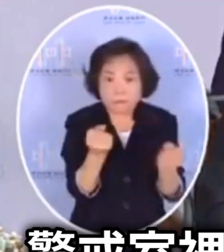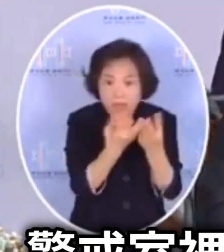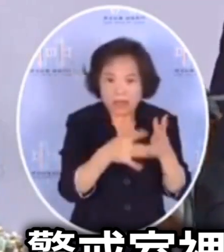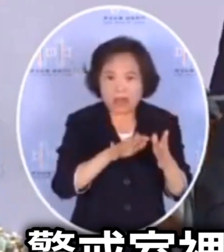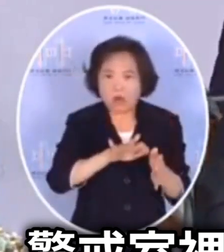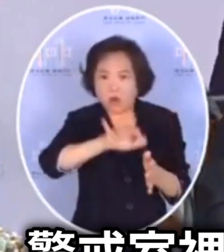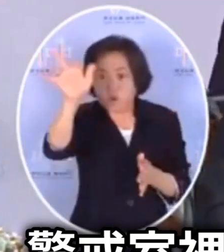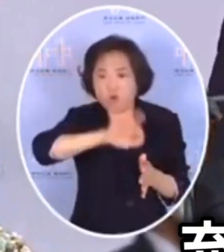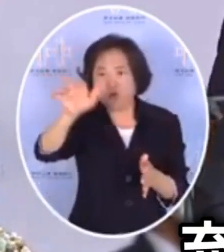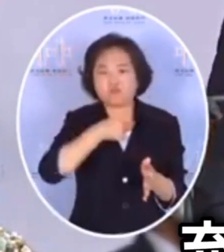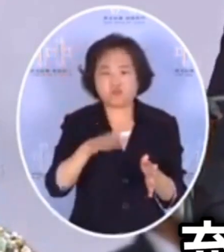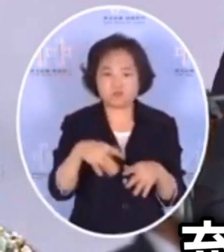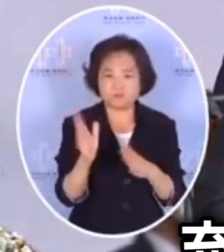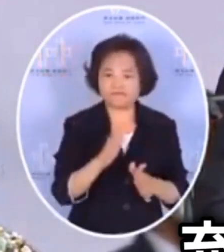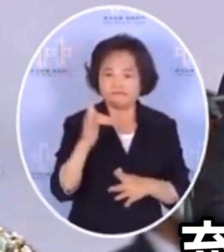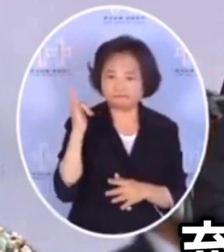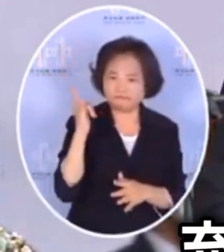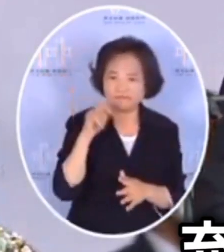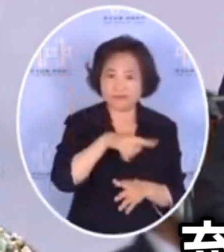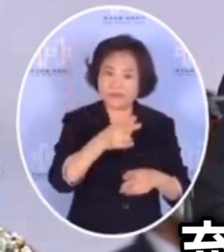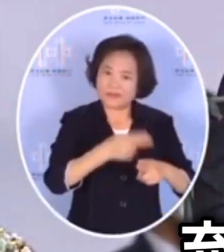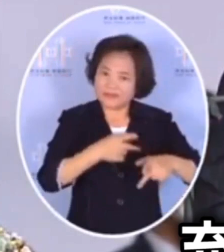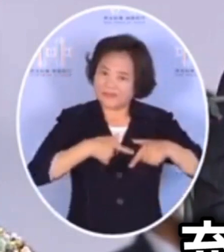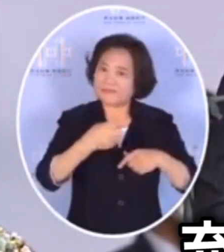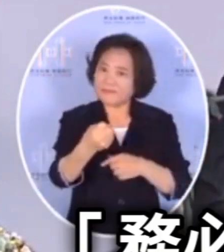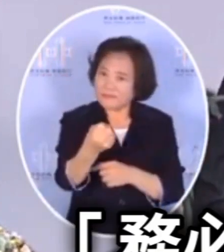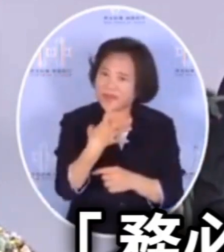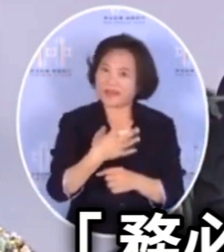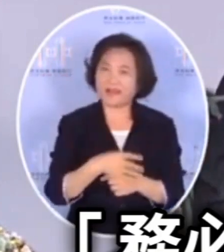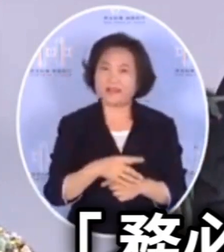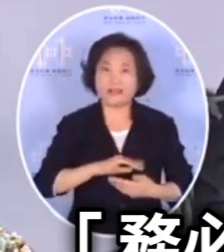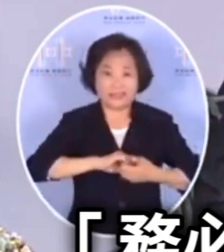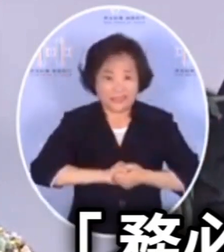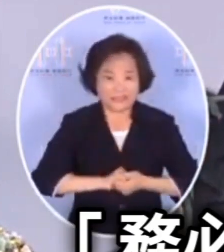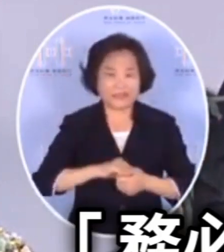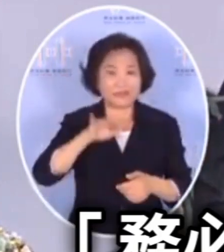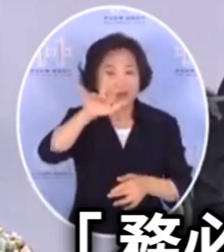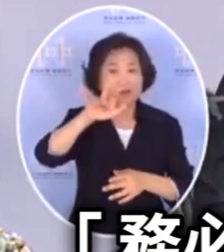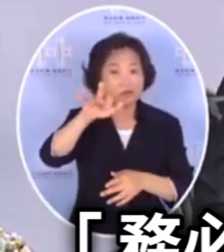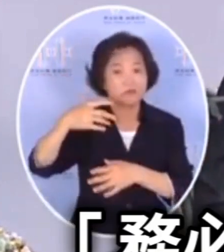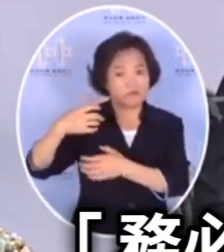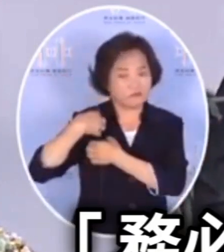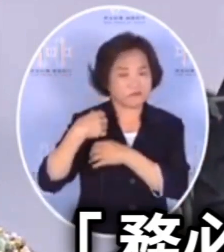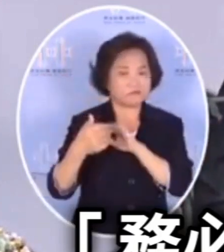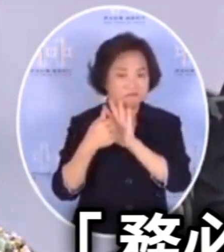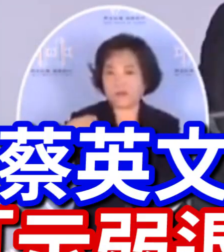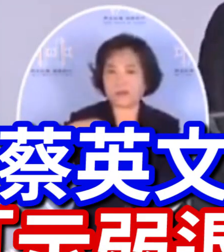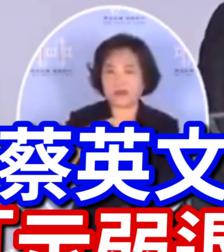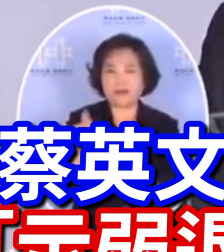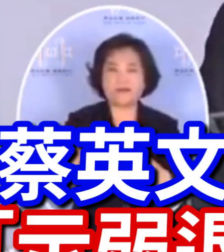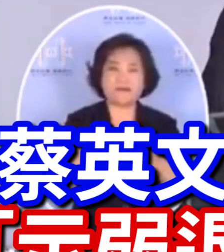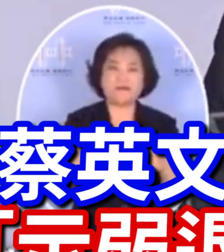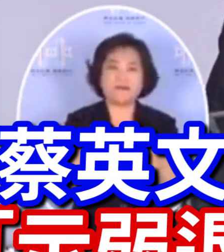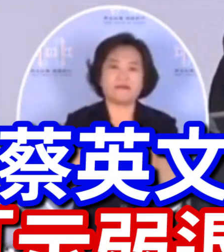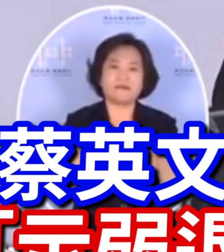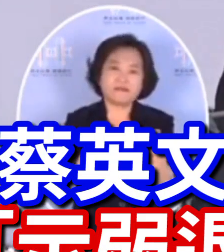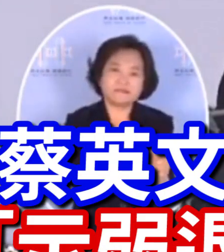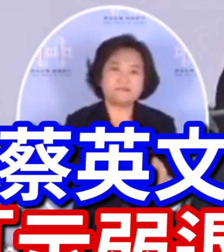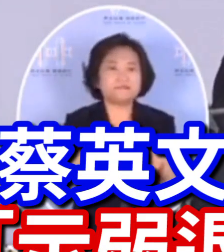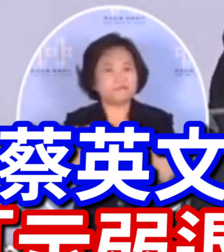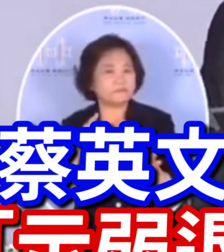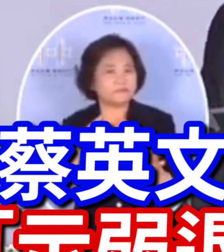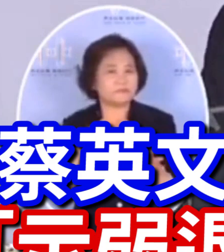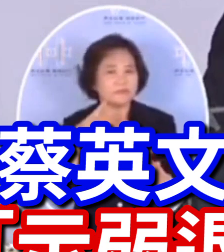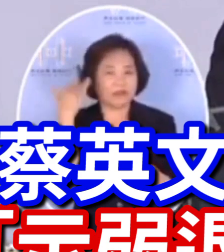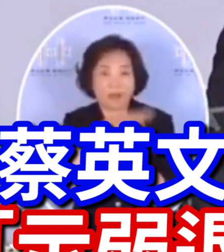官充满信心地告诉我，务必将空防交给空军。在执行任务的过